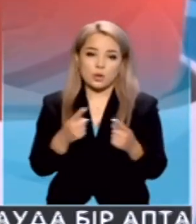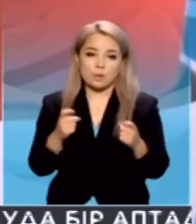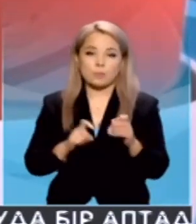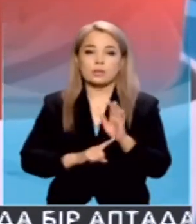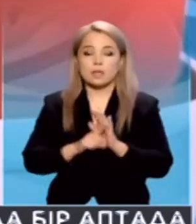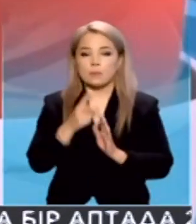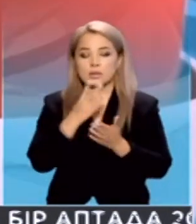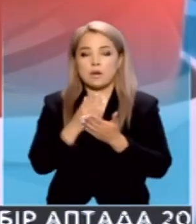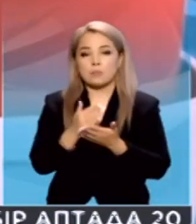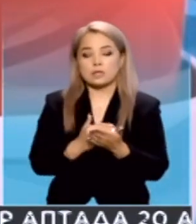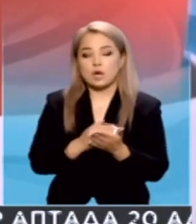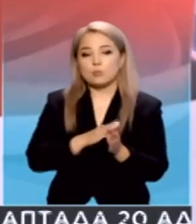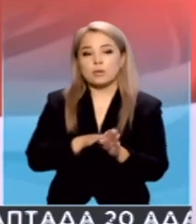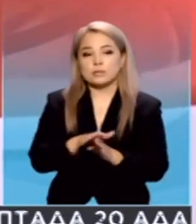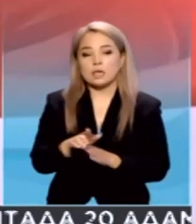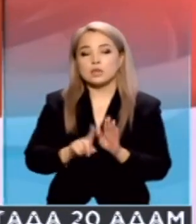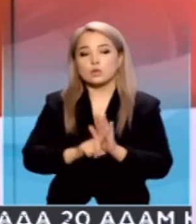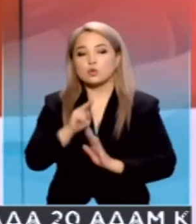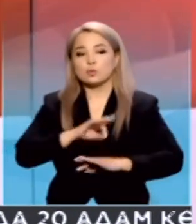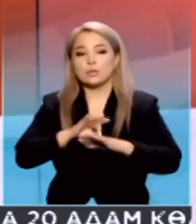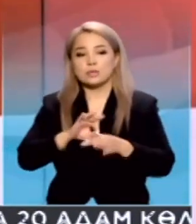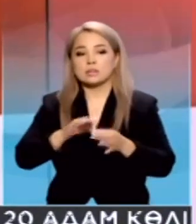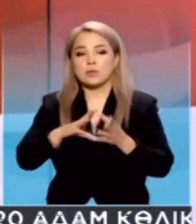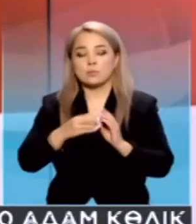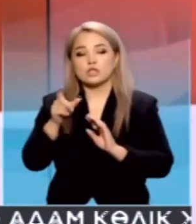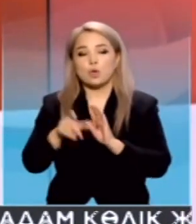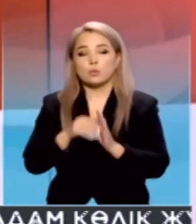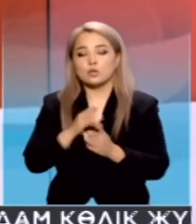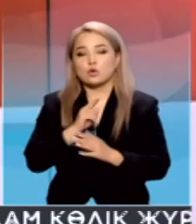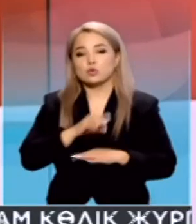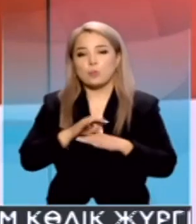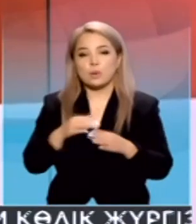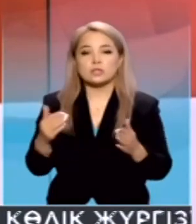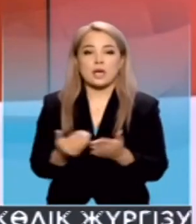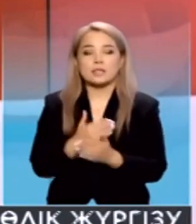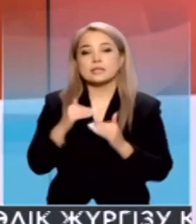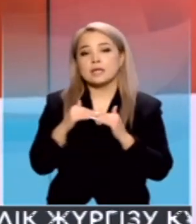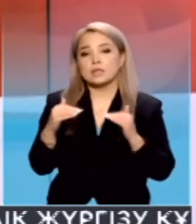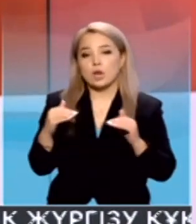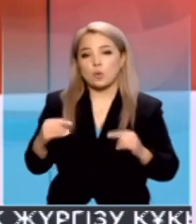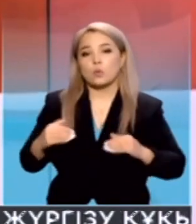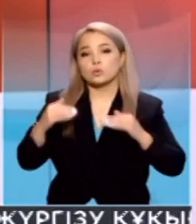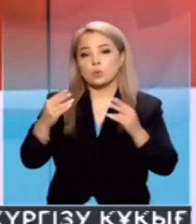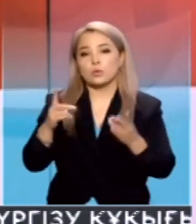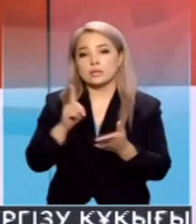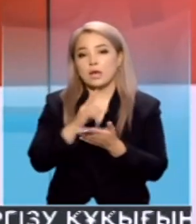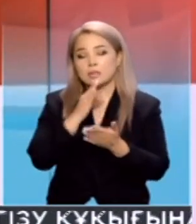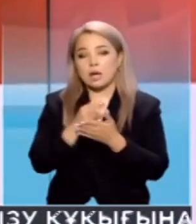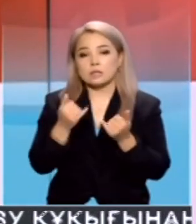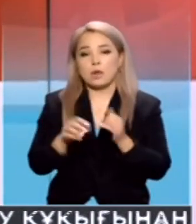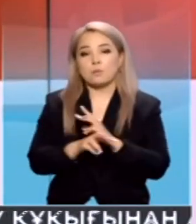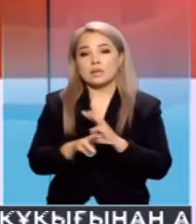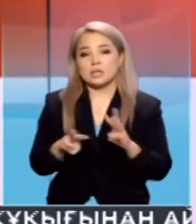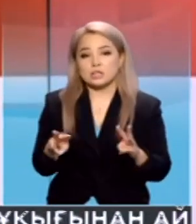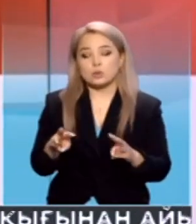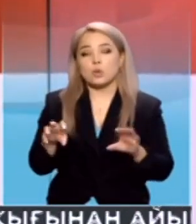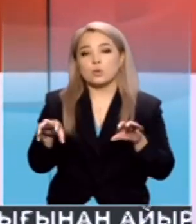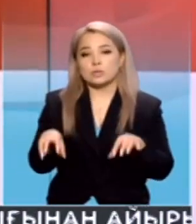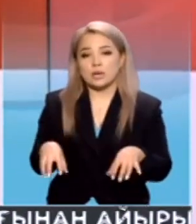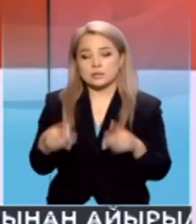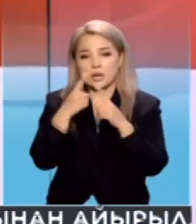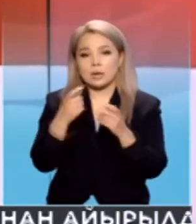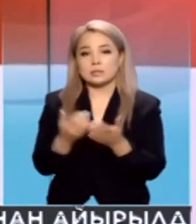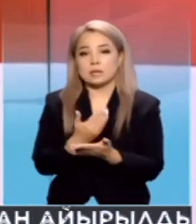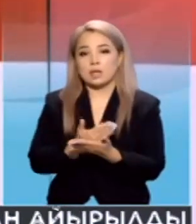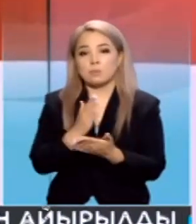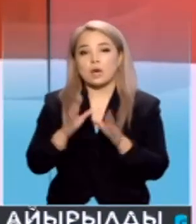Президенттің жаңғырту бағытындағы бастамаларын іске асыру үшін депутаттардың жұмысы жаңа деңгейге көтерілуі керек. Бұл туралы бүгін мәжіліс төрағасы